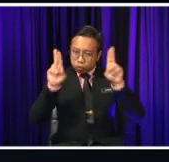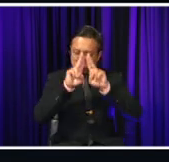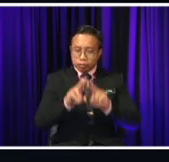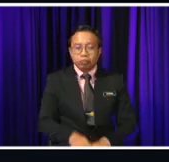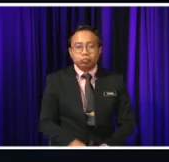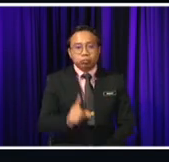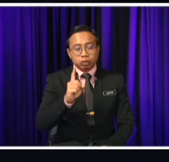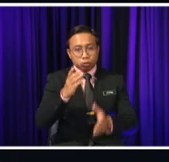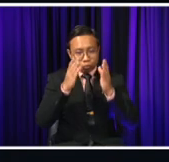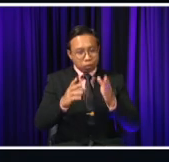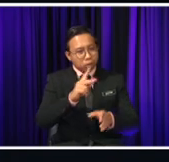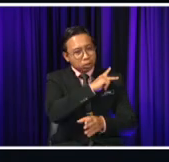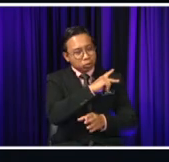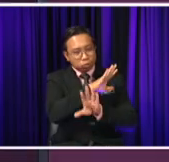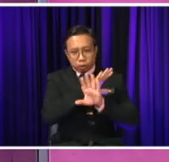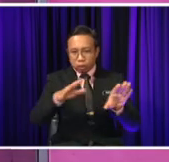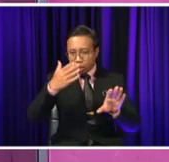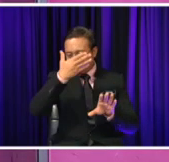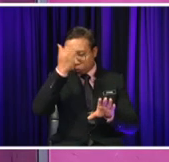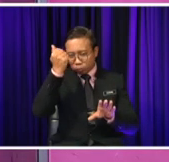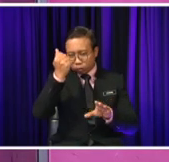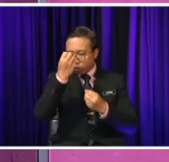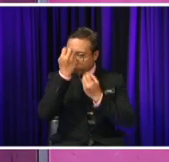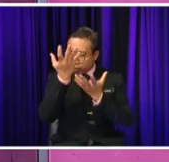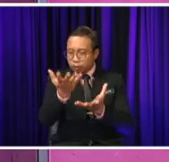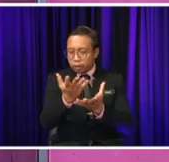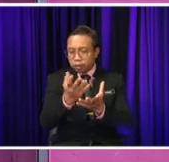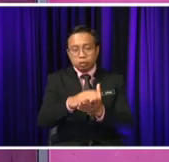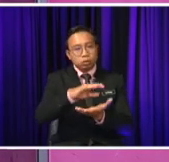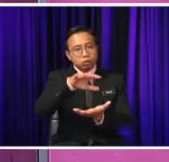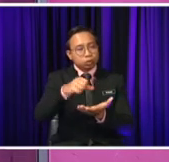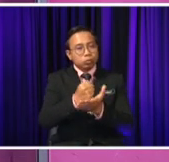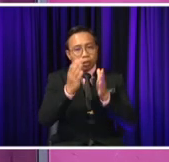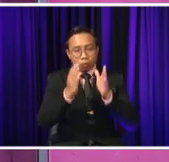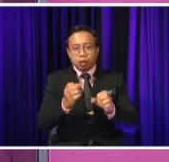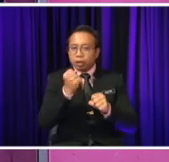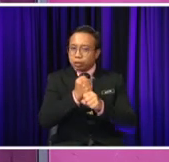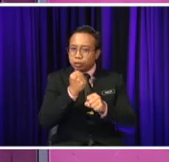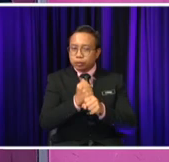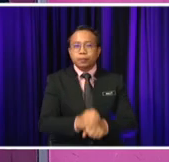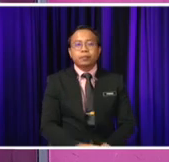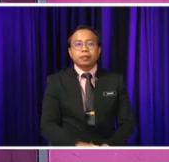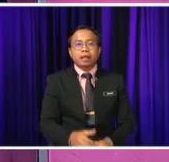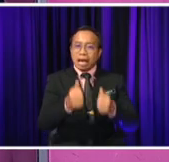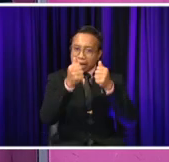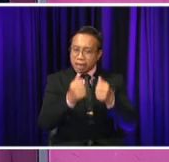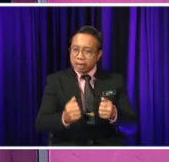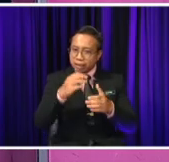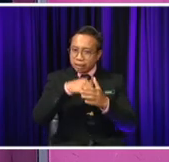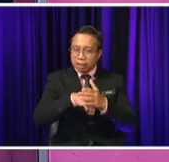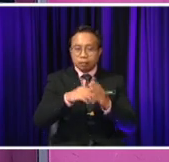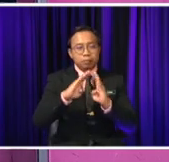seorang ketua azab tidak pernah melupakan pendapat-pendapat para pekerja dia ataupun para ahli dalam persatuan